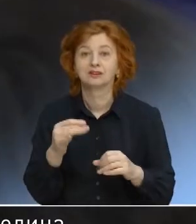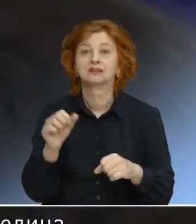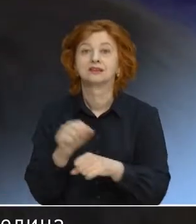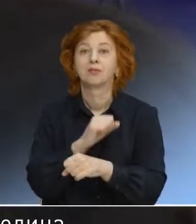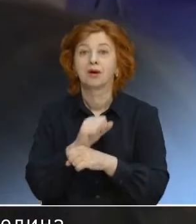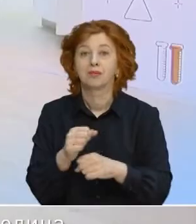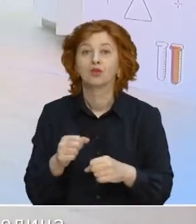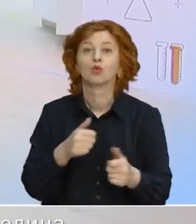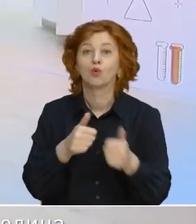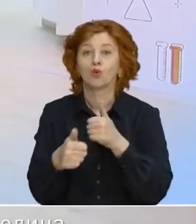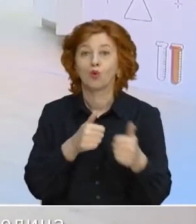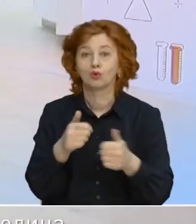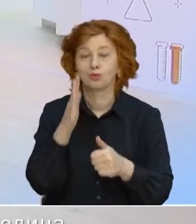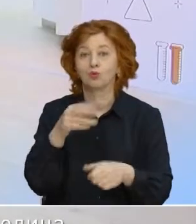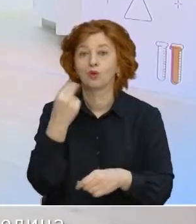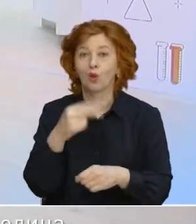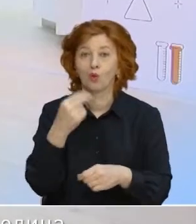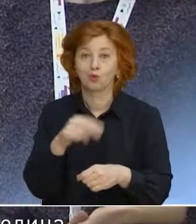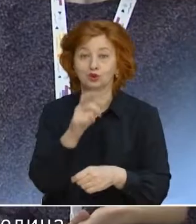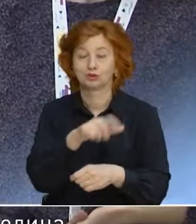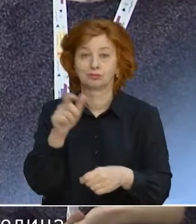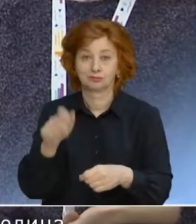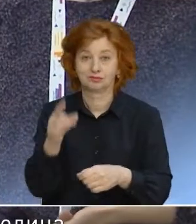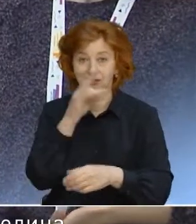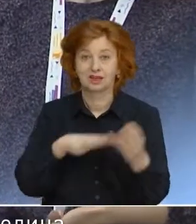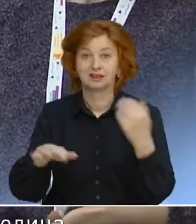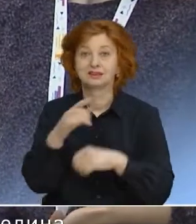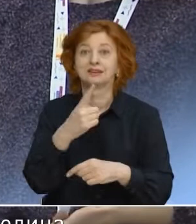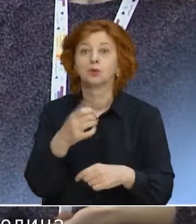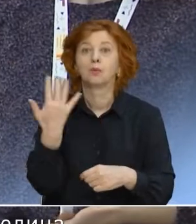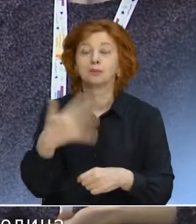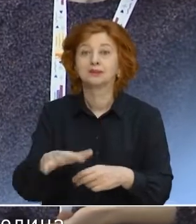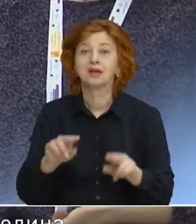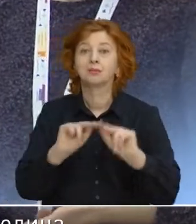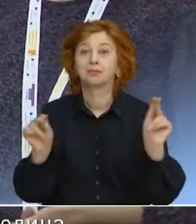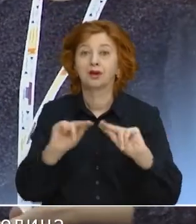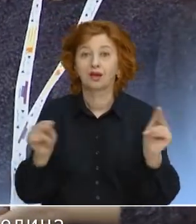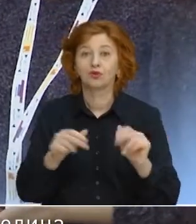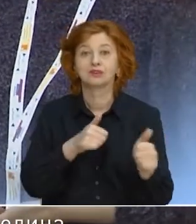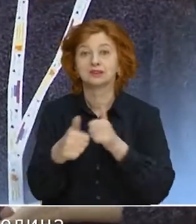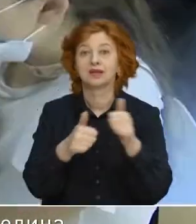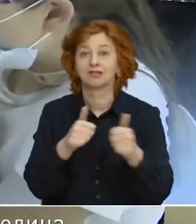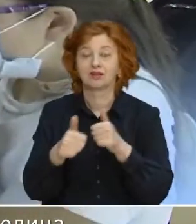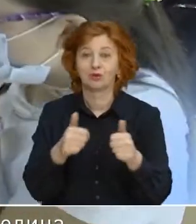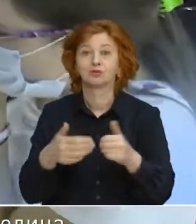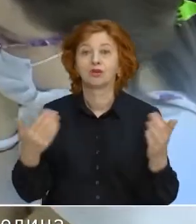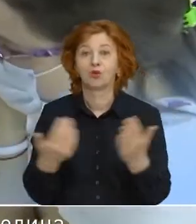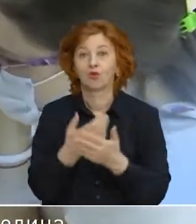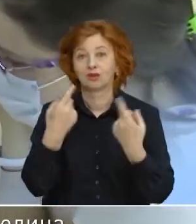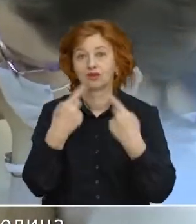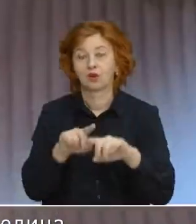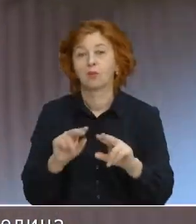на конкурс приехали лучшие студенты со всей страны. 152 будущих педагога соревнуются в разработке новых подходов